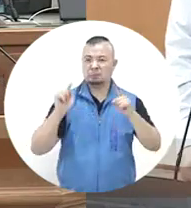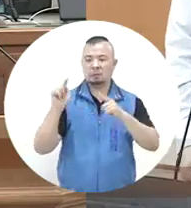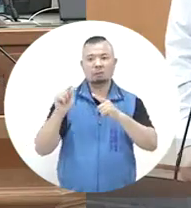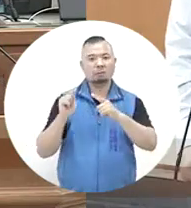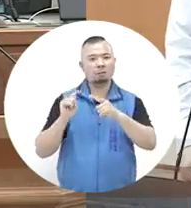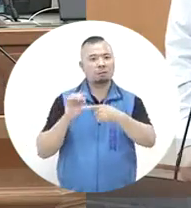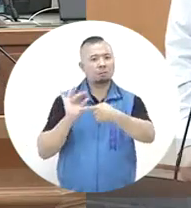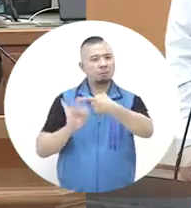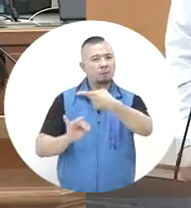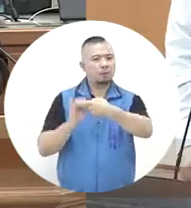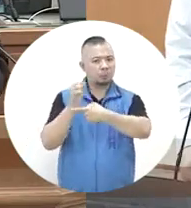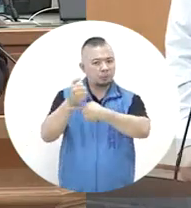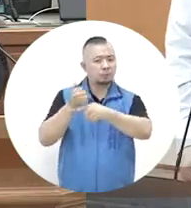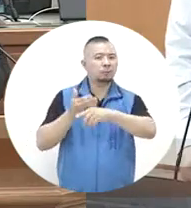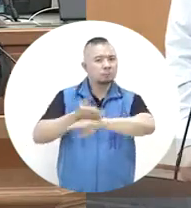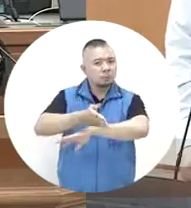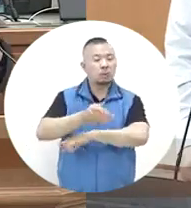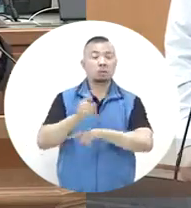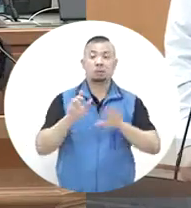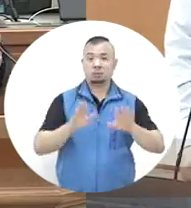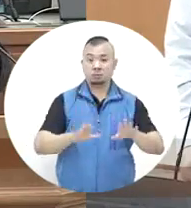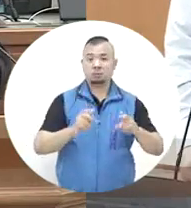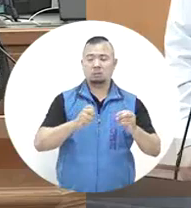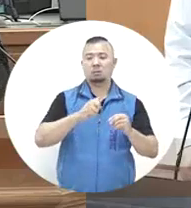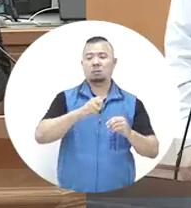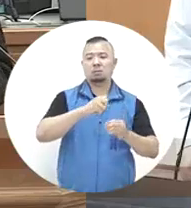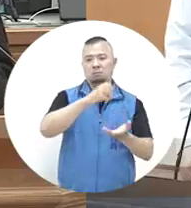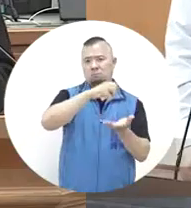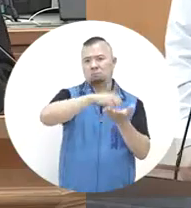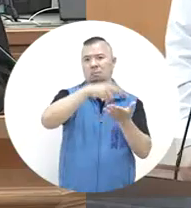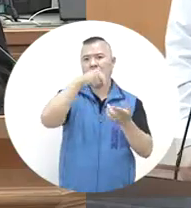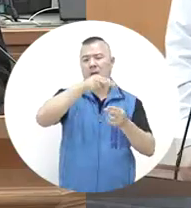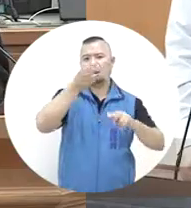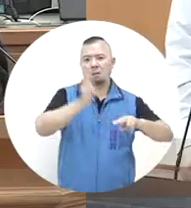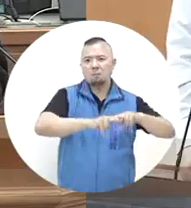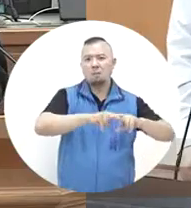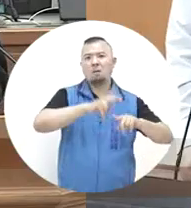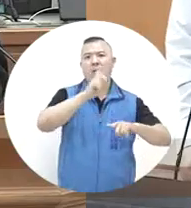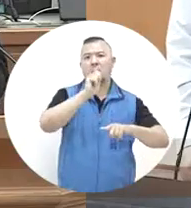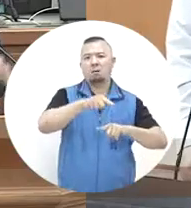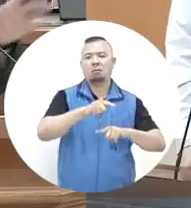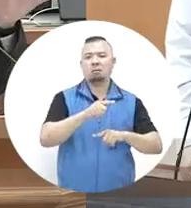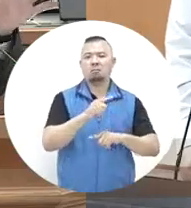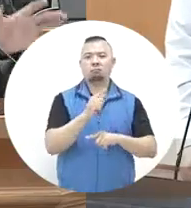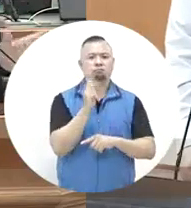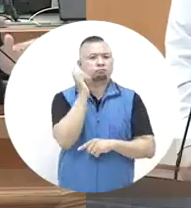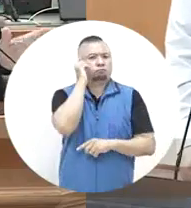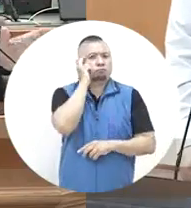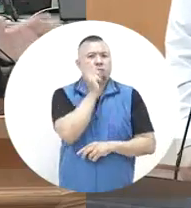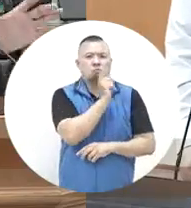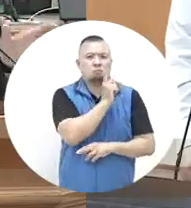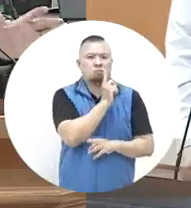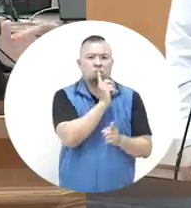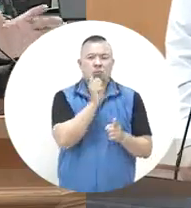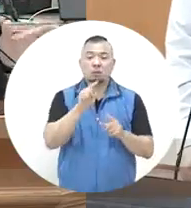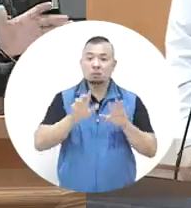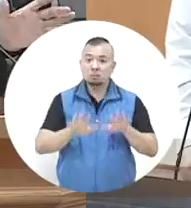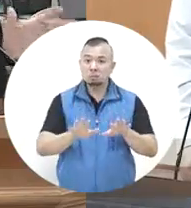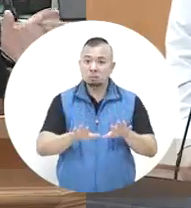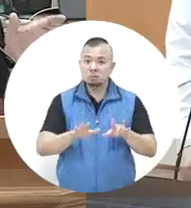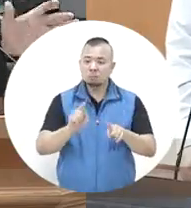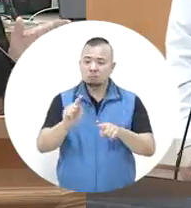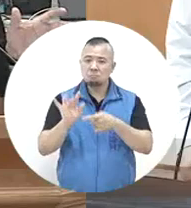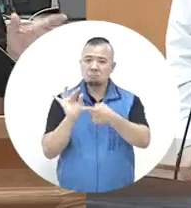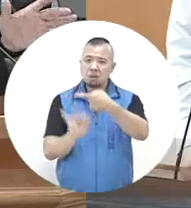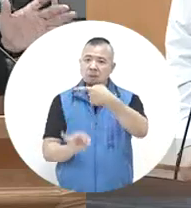因为灰核加盐，我们的核电现在不到一成。那你能源的配比才是最重要的